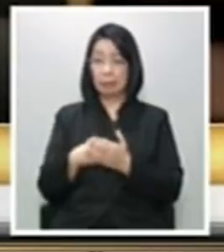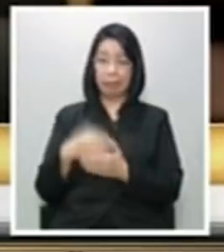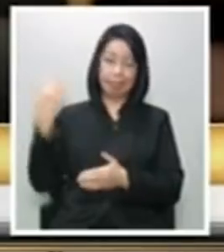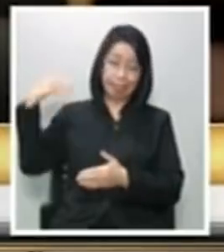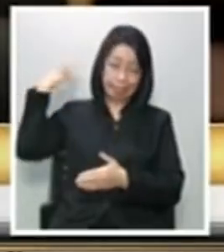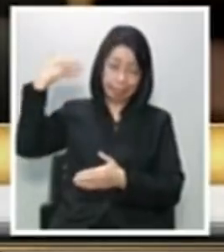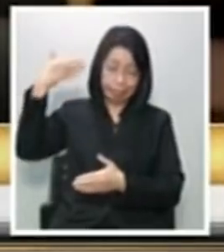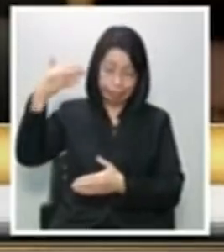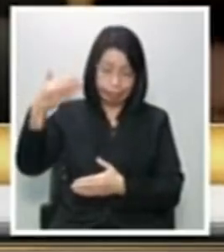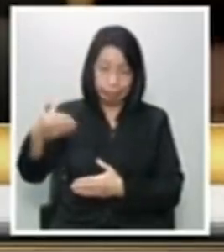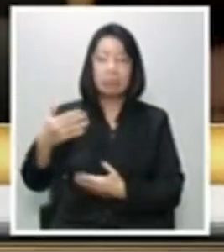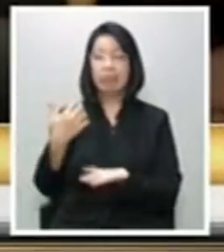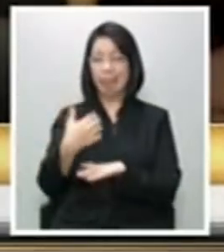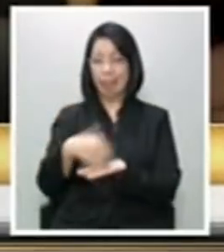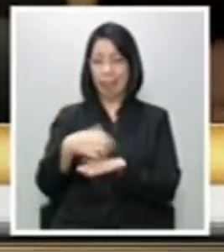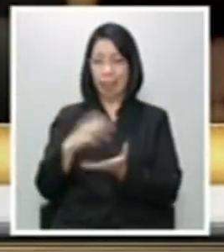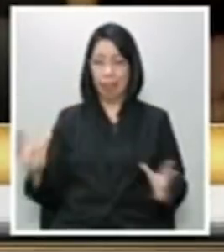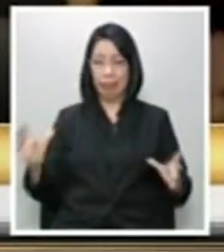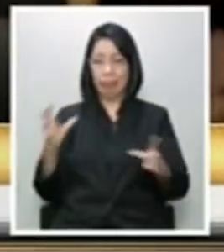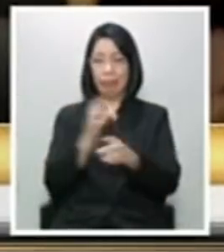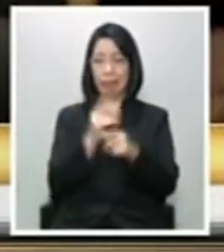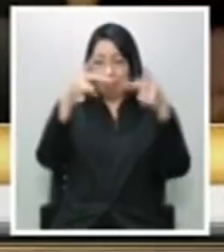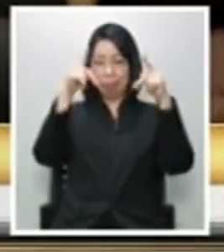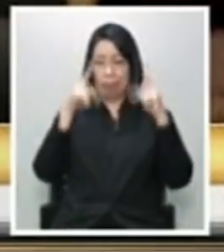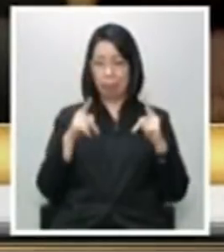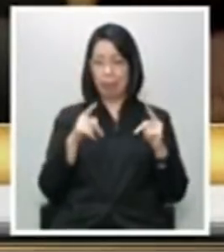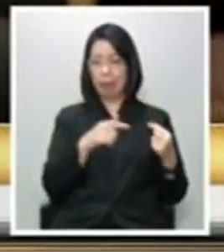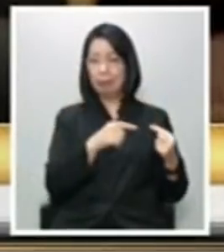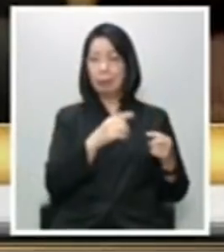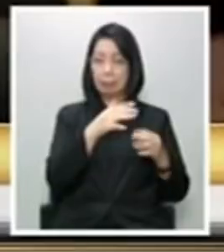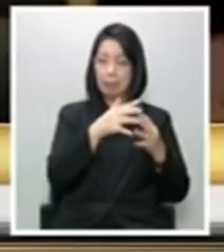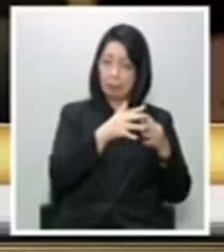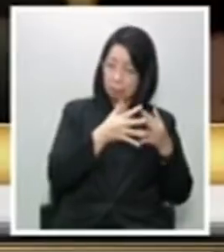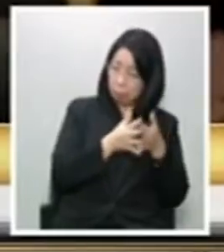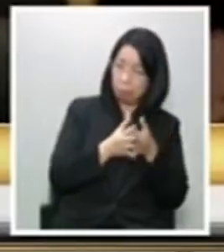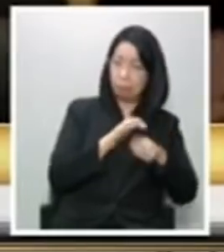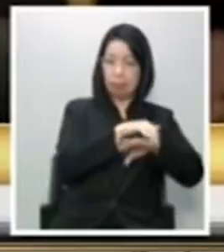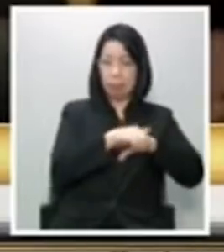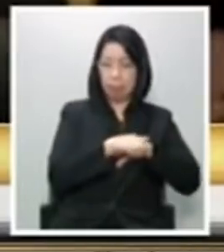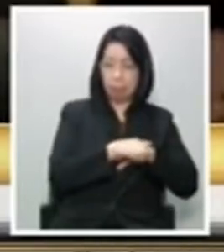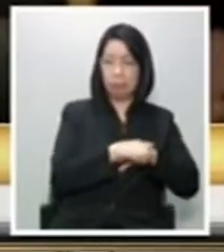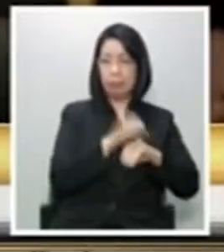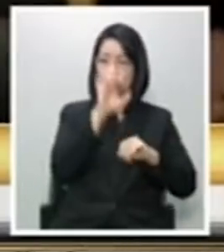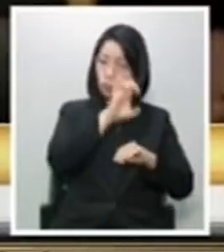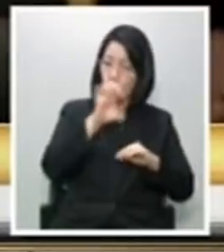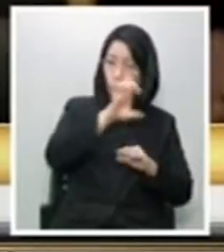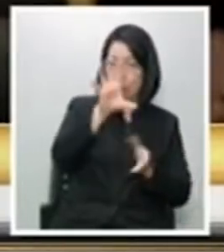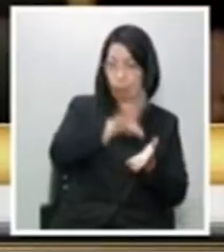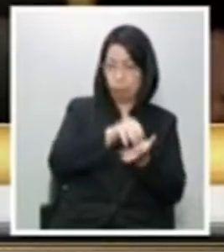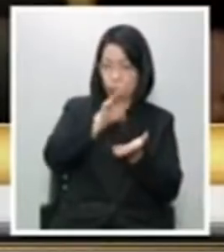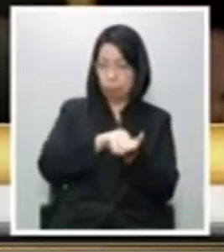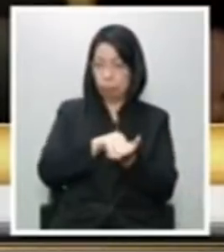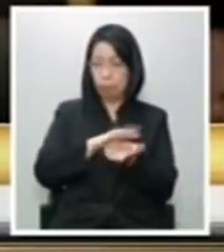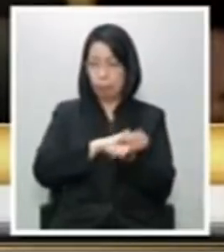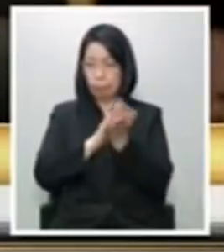ราในการจัดป่าไม้ของไทยด้วยความคิดแบบตะวันตกแบบสแกนดิเนเวียแบบอังกฤษแบบอเม